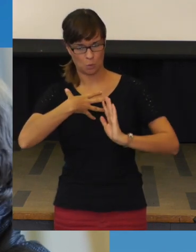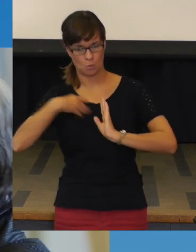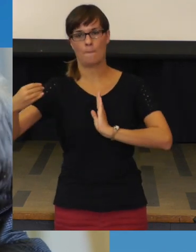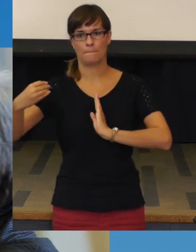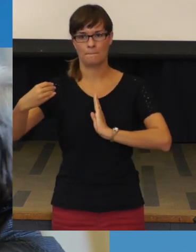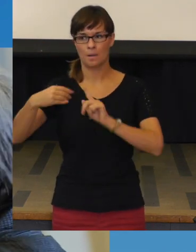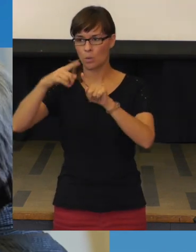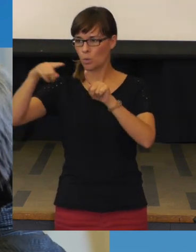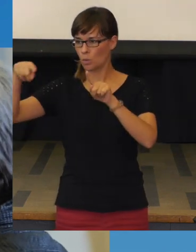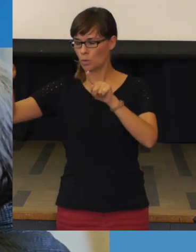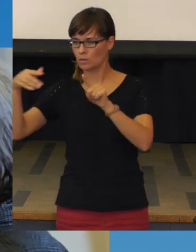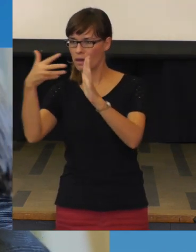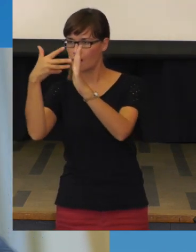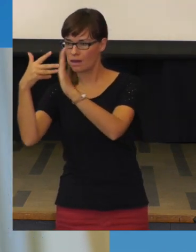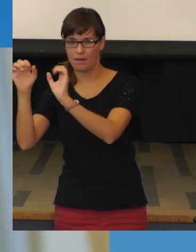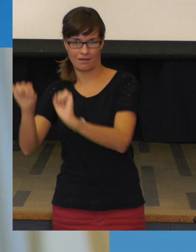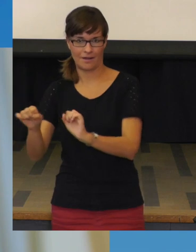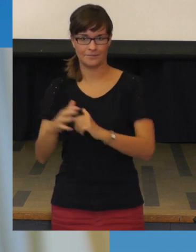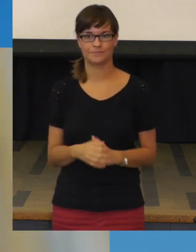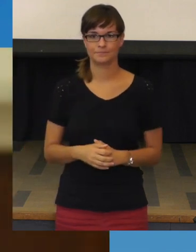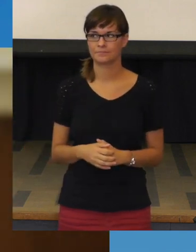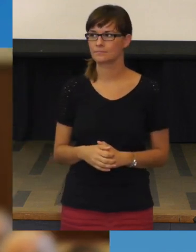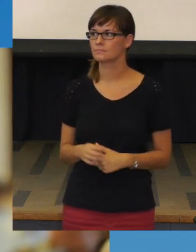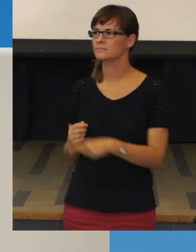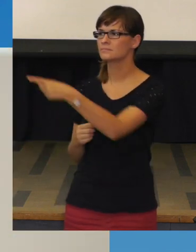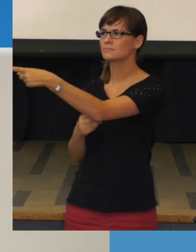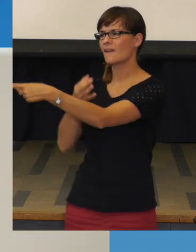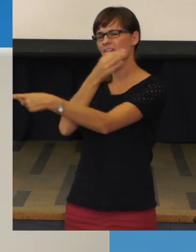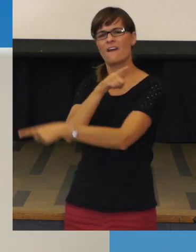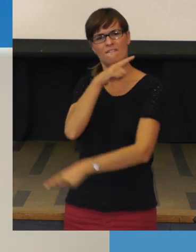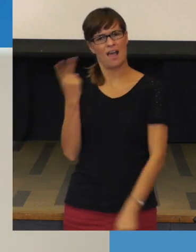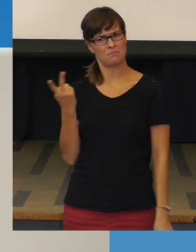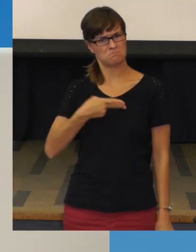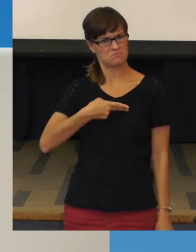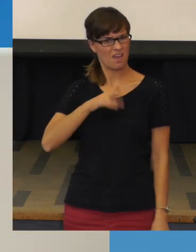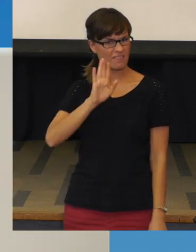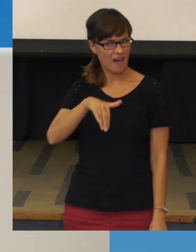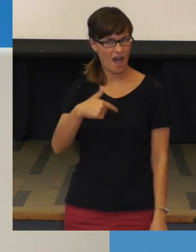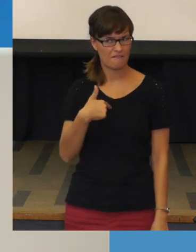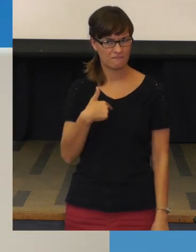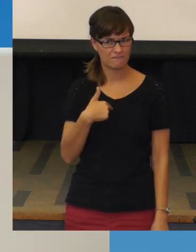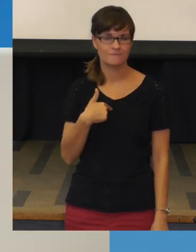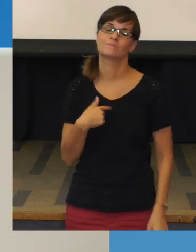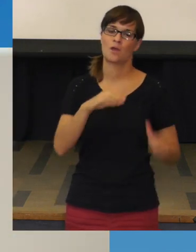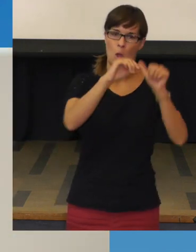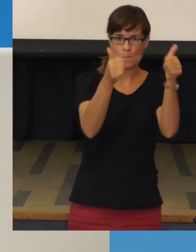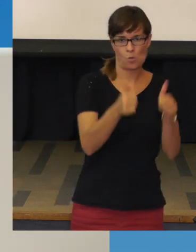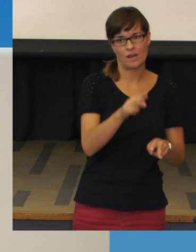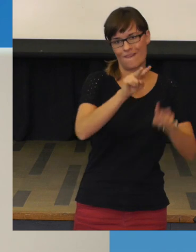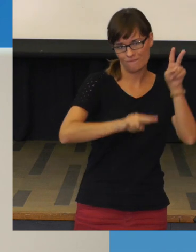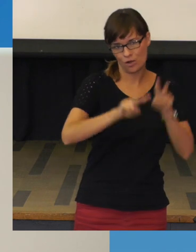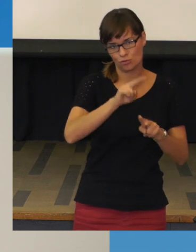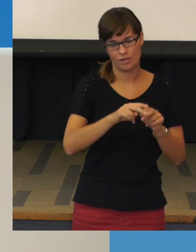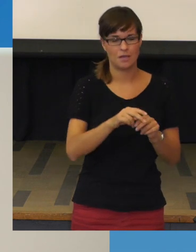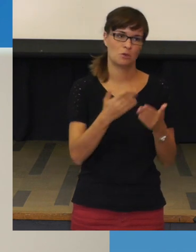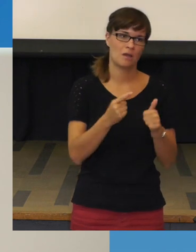in der Zwischenzeit aufgetreten sind. Wie lange darf ich den drin behalten? Das gibt verschiedene Modelle. Es gibt welche, die halten 1,5 Jahre, es